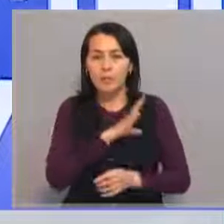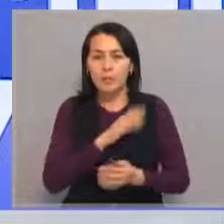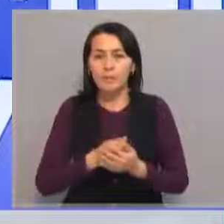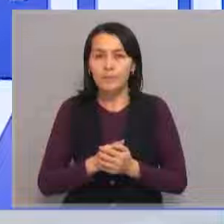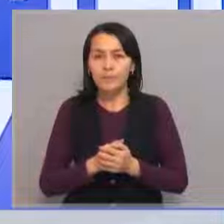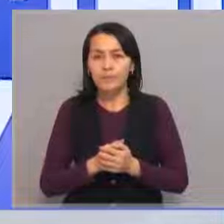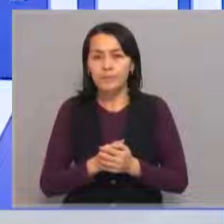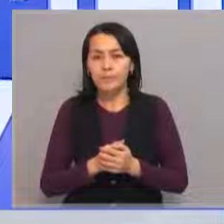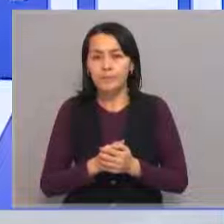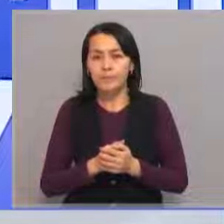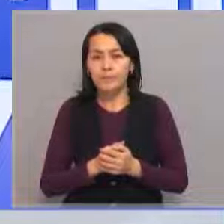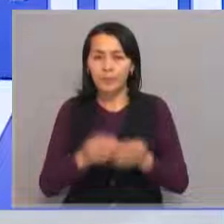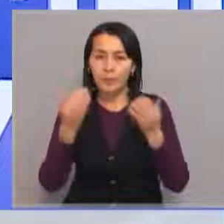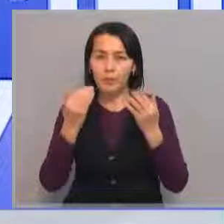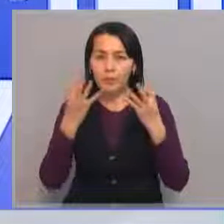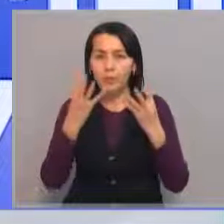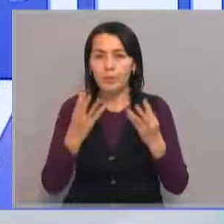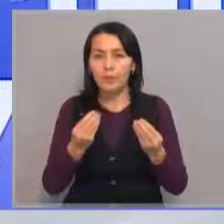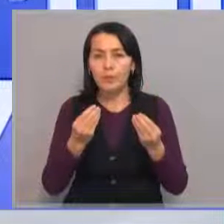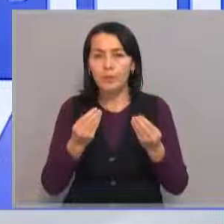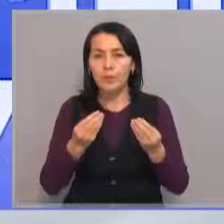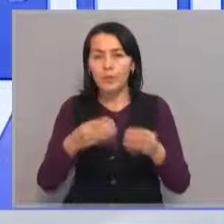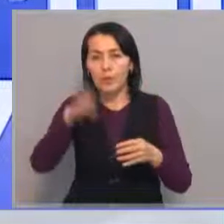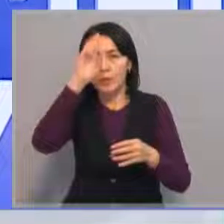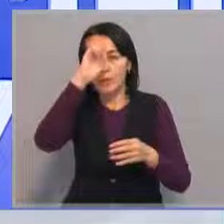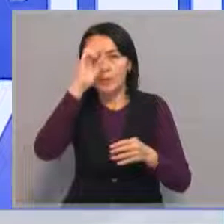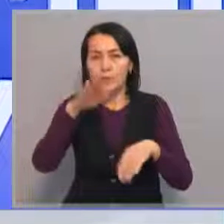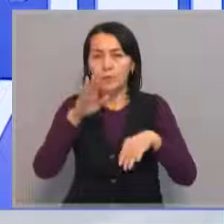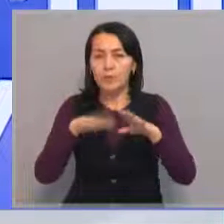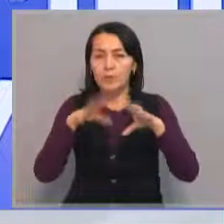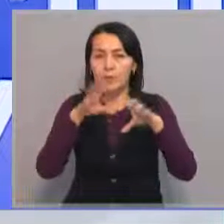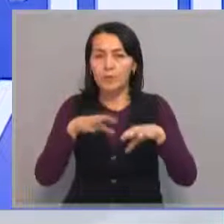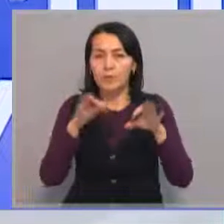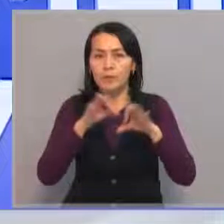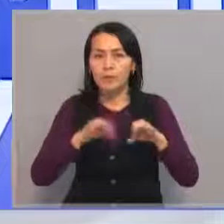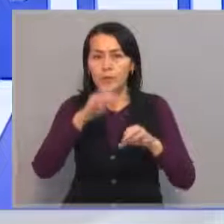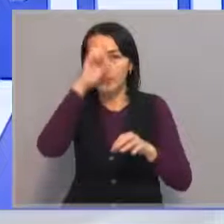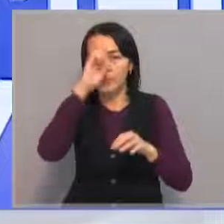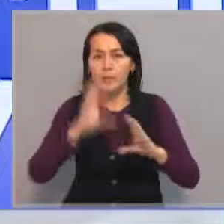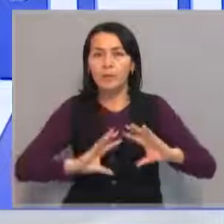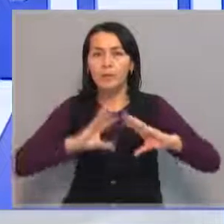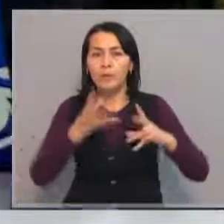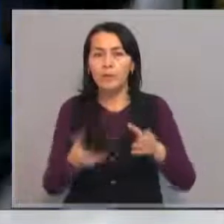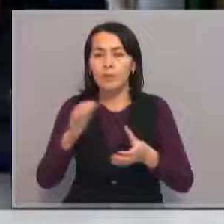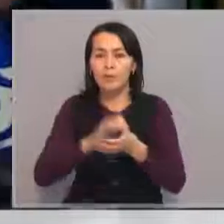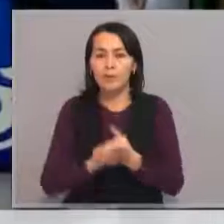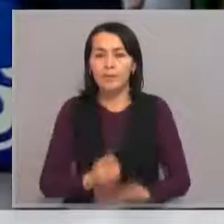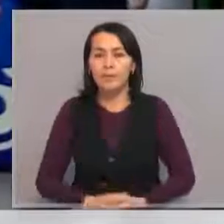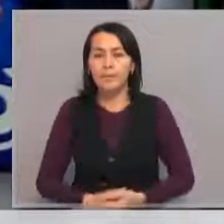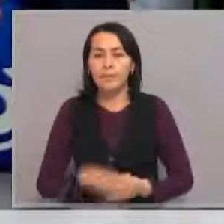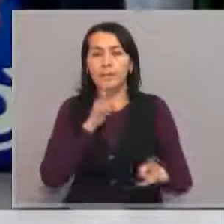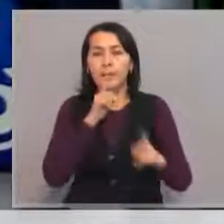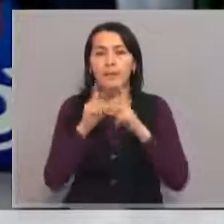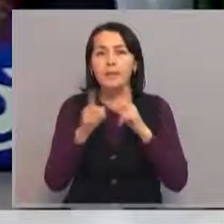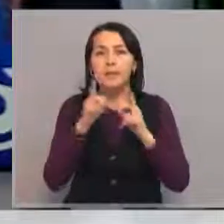өткізді. Ал бүгін де еліміз алып, құқықтық демократиялық мемлекет ретінде әлемге танылып отыр.